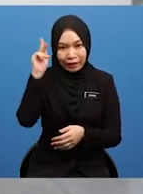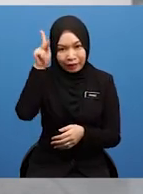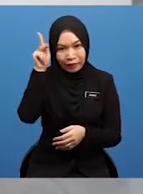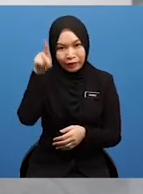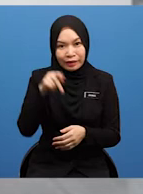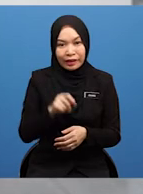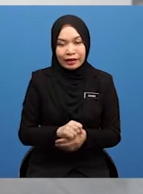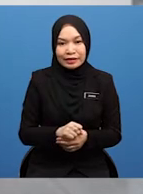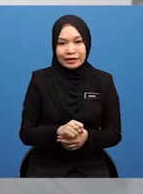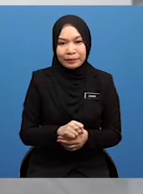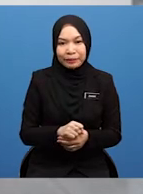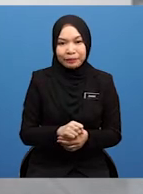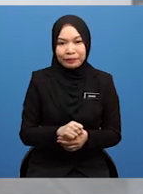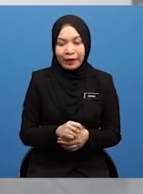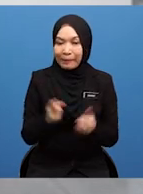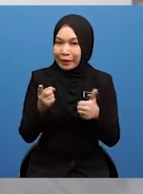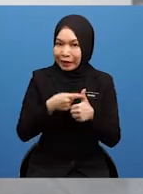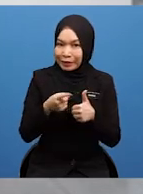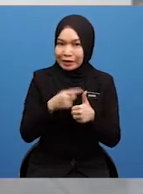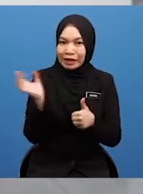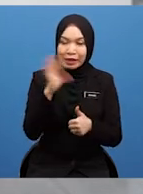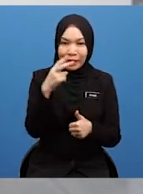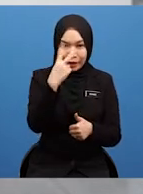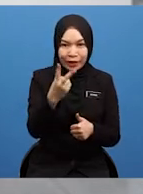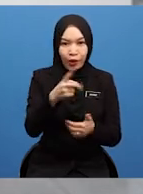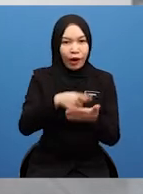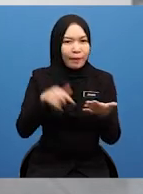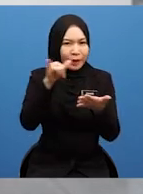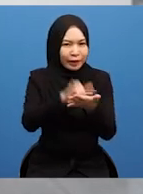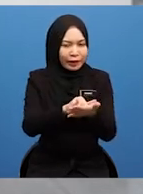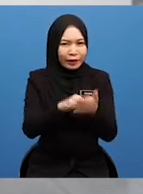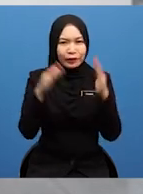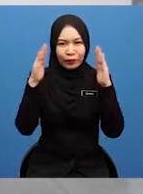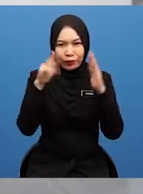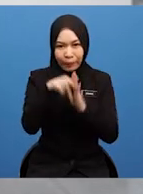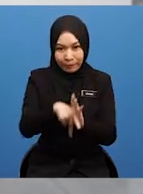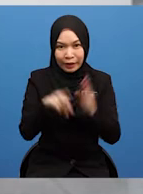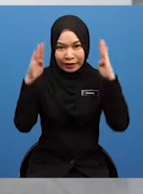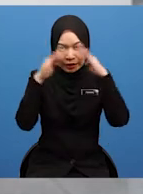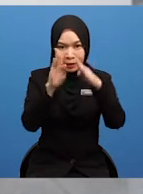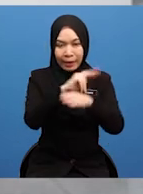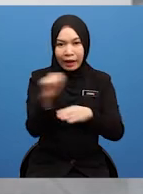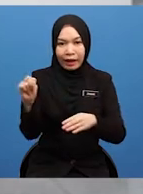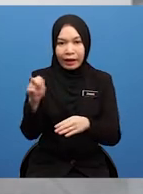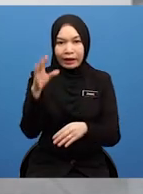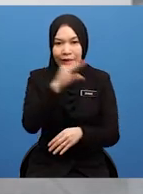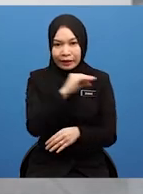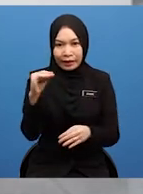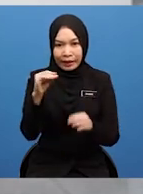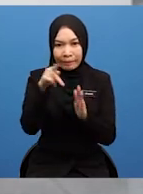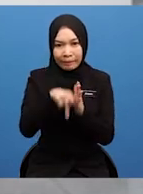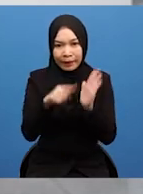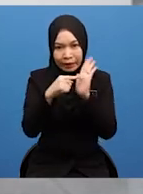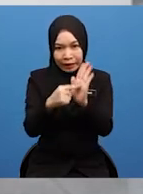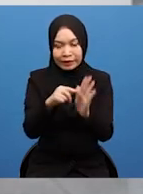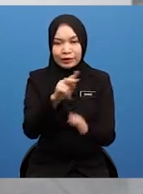pertama sekali Mari kita tengok apa yang dikatakan dengan persembahan dan peragaan ini saya udah iya Baiklah pelajar-pelajar tahu tak